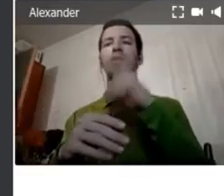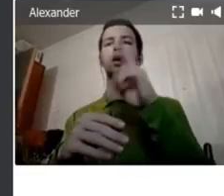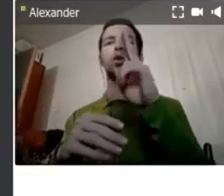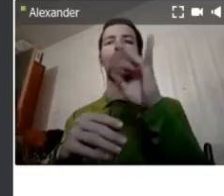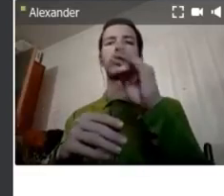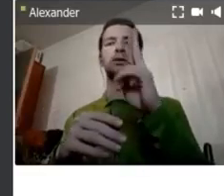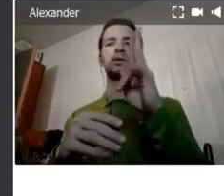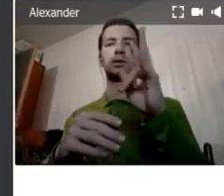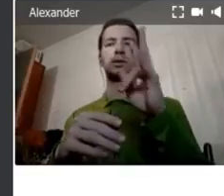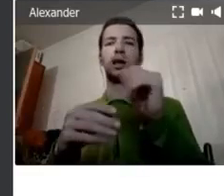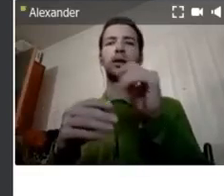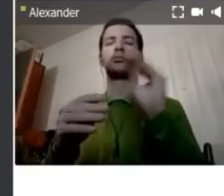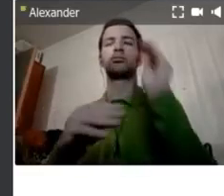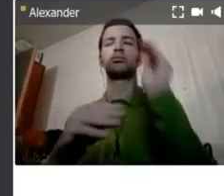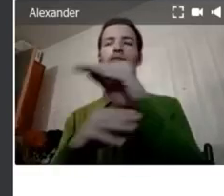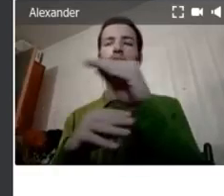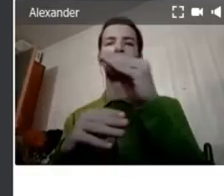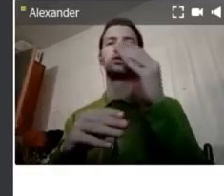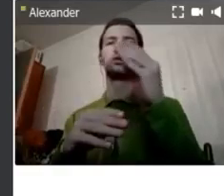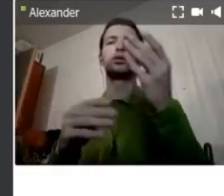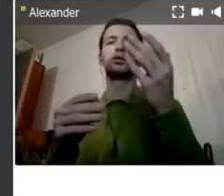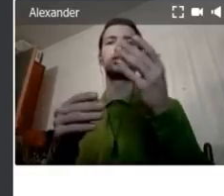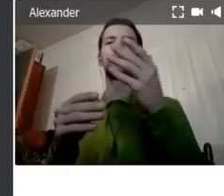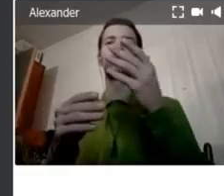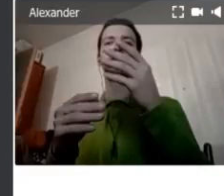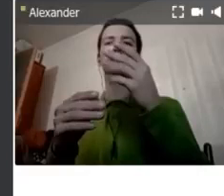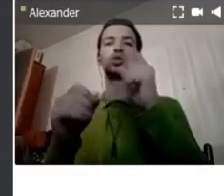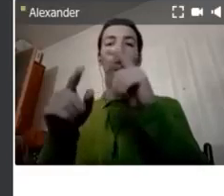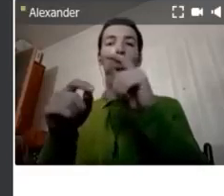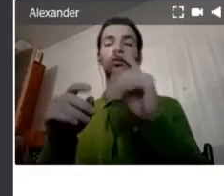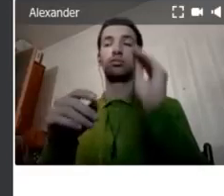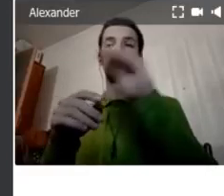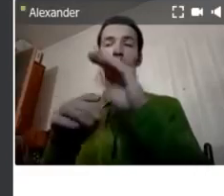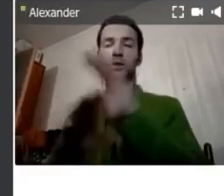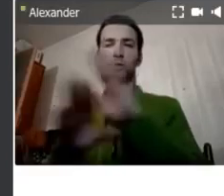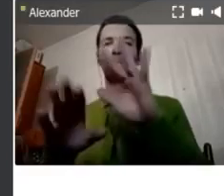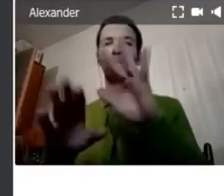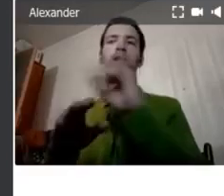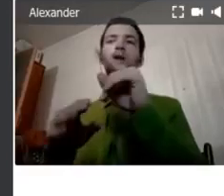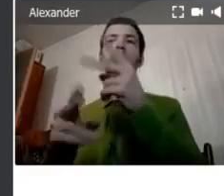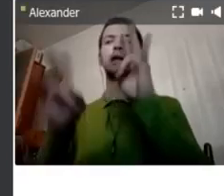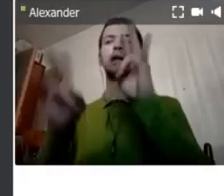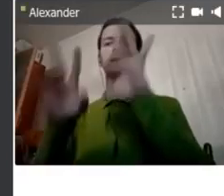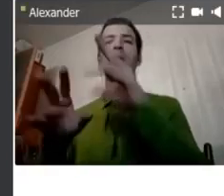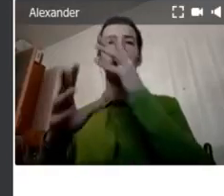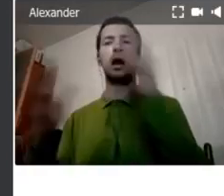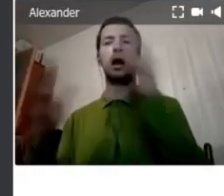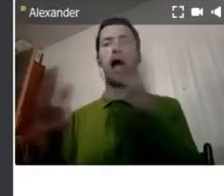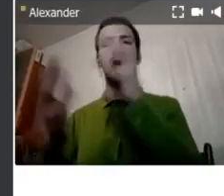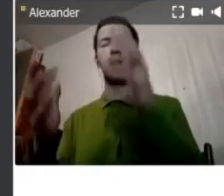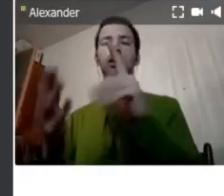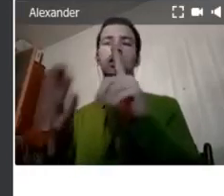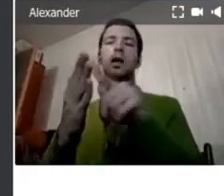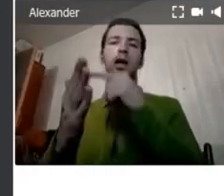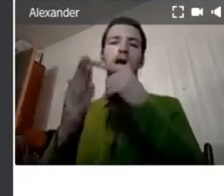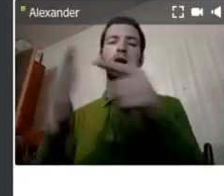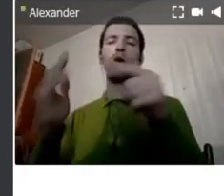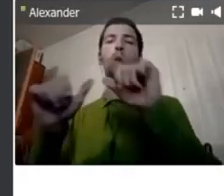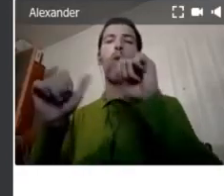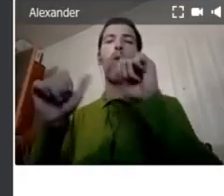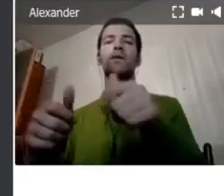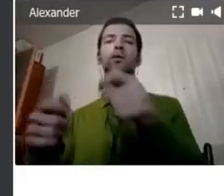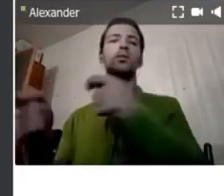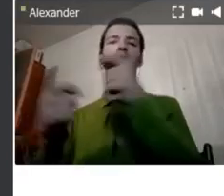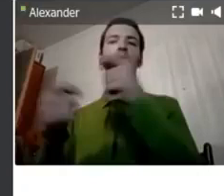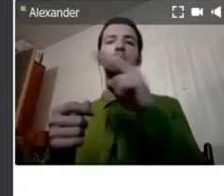Евросоюзу почтой без проблем. В страны СНГ, к сожалению, доставки золота нет. Связано это с прямым